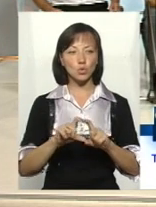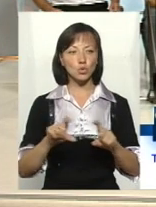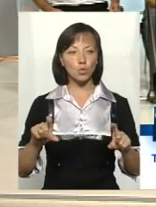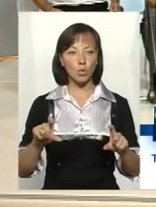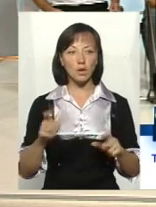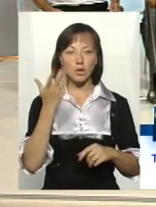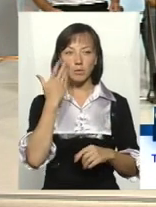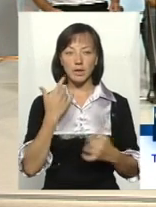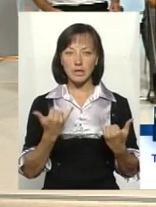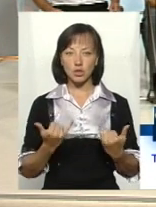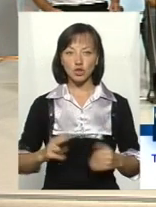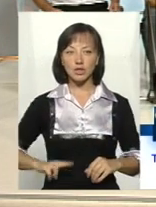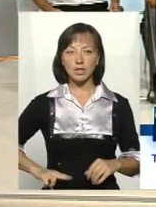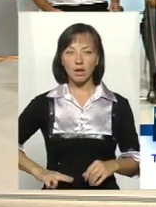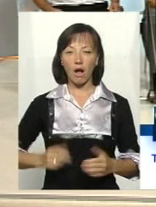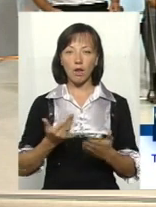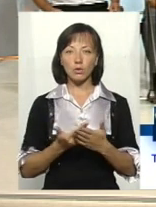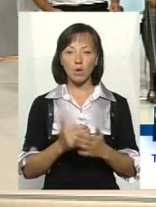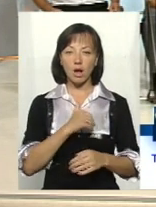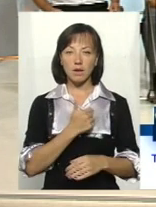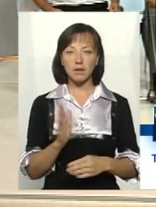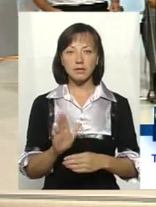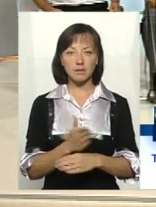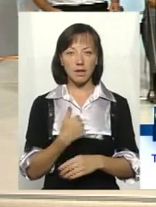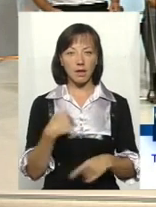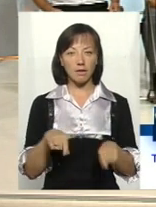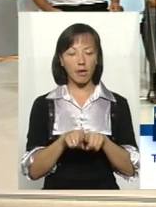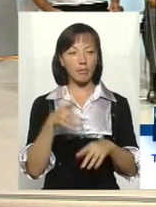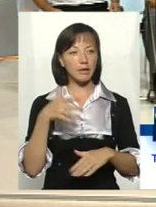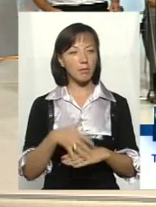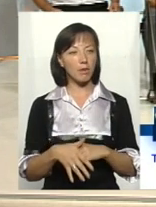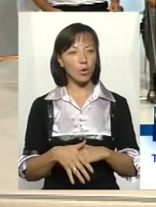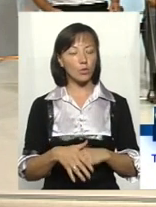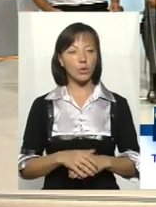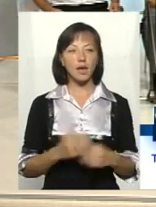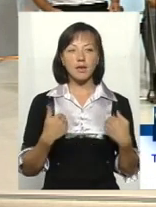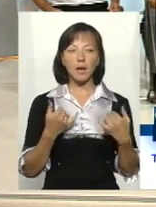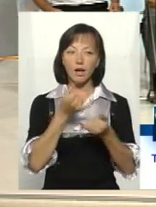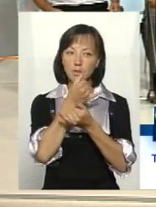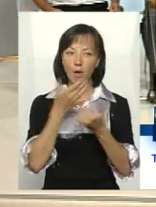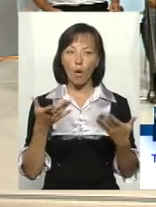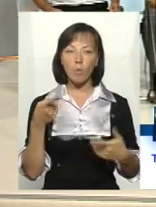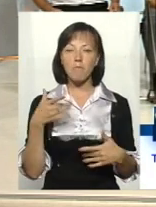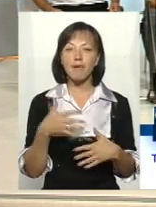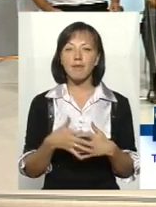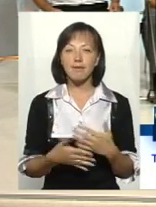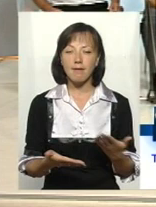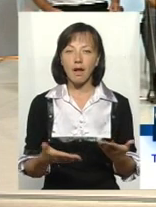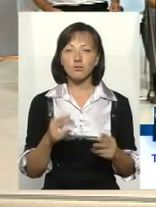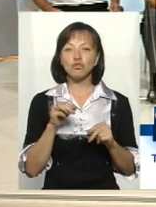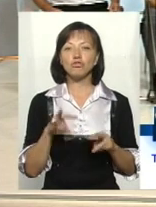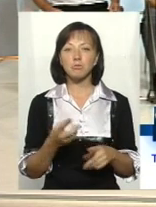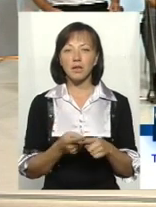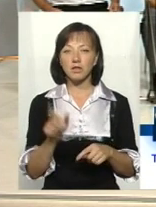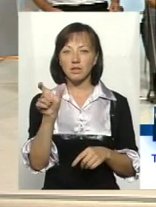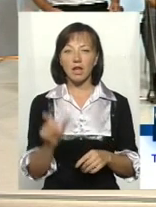при нинішньому директорі, з якого хочуть зняти, я так розумію. Я не могу понять, чем этот человек не